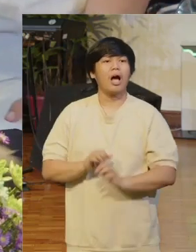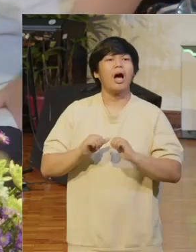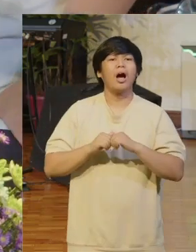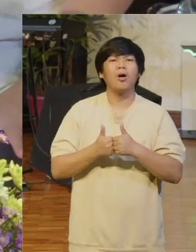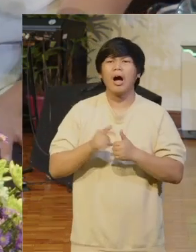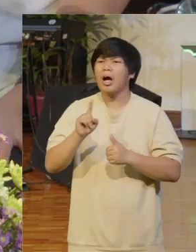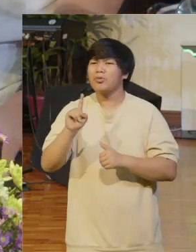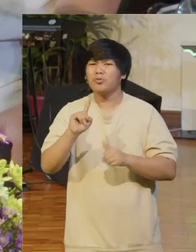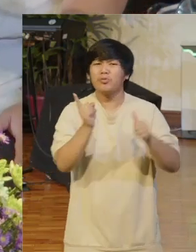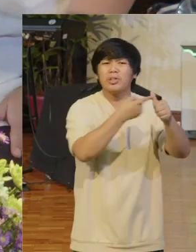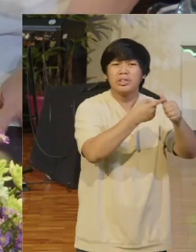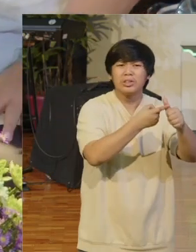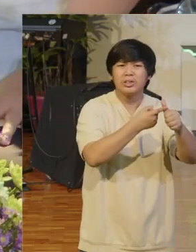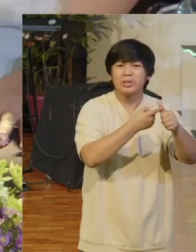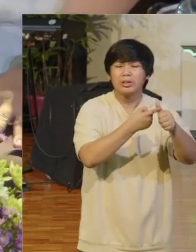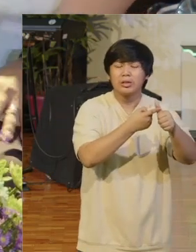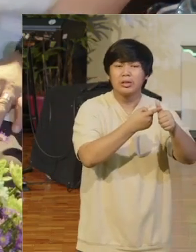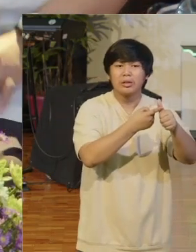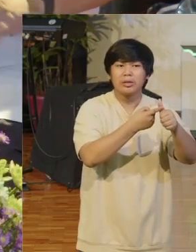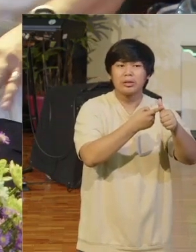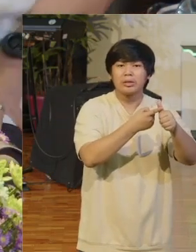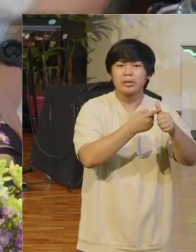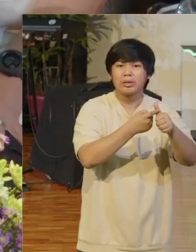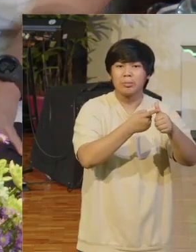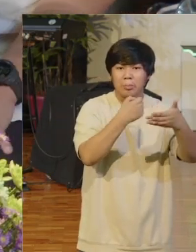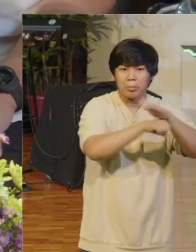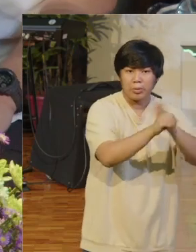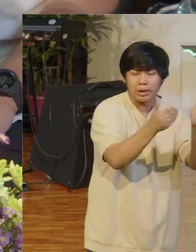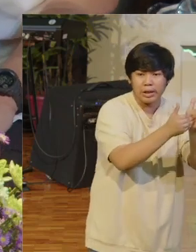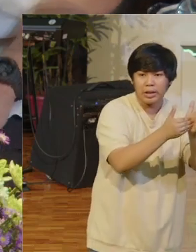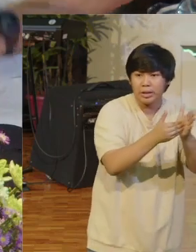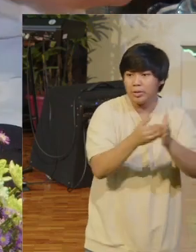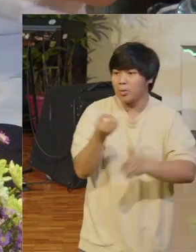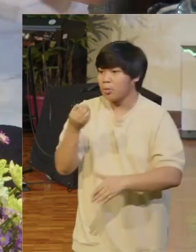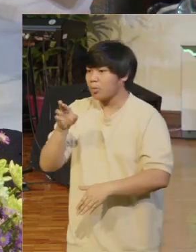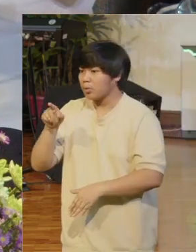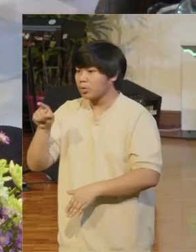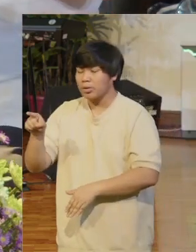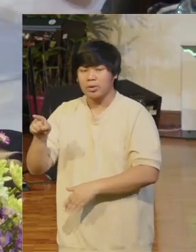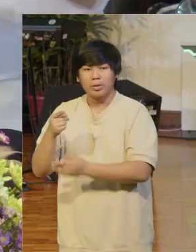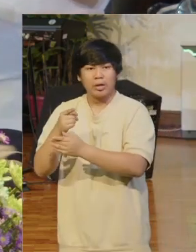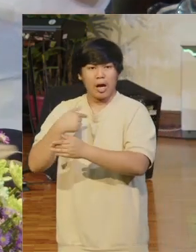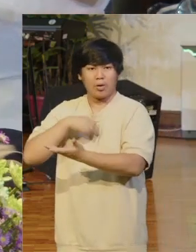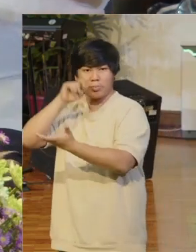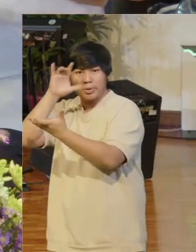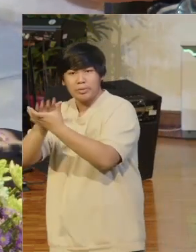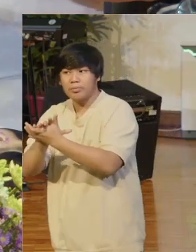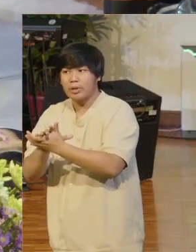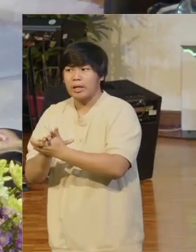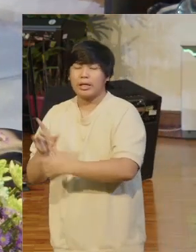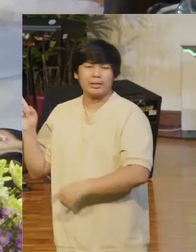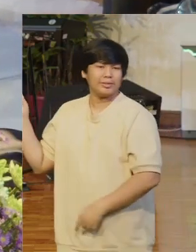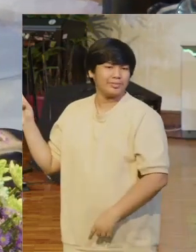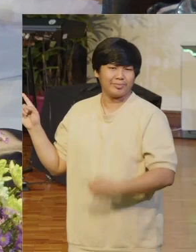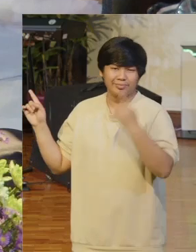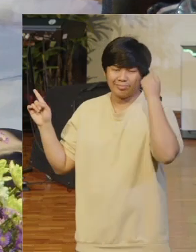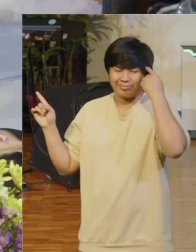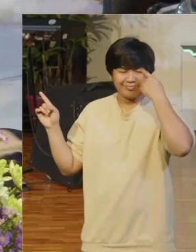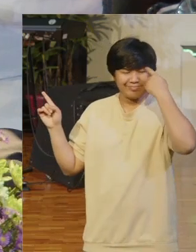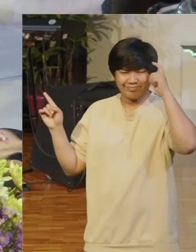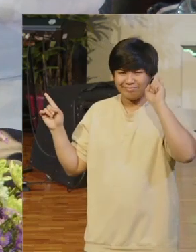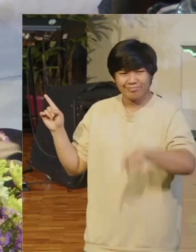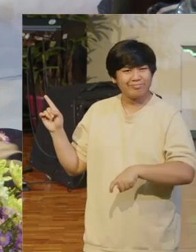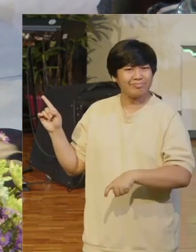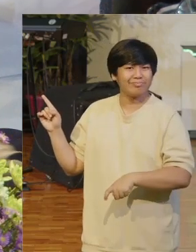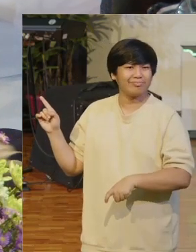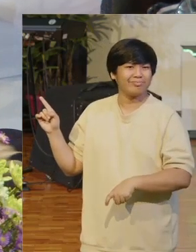Ano ba, pastor? Ay, ewan ko. Hindi ko rin ma-reconcile. Paano ba siya naghahari sa lahat